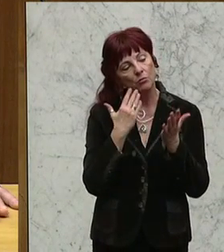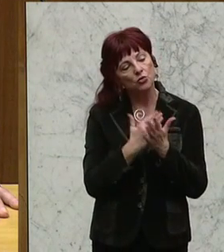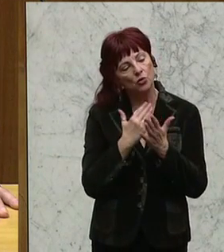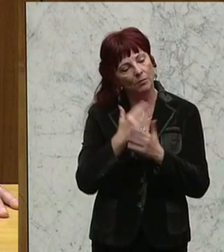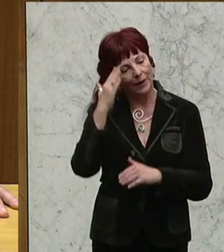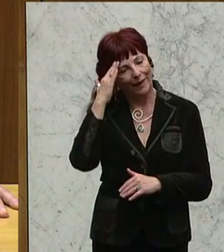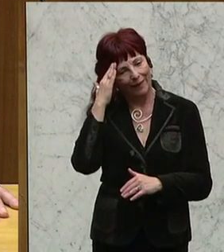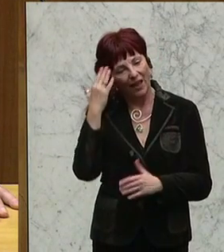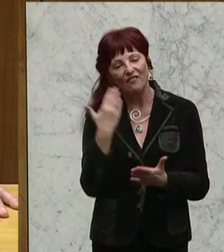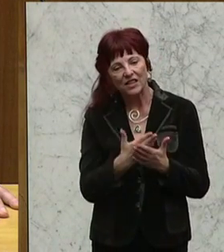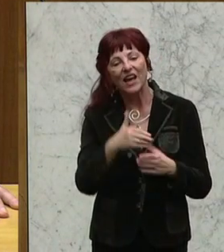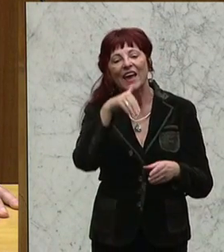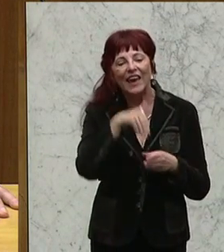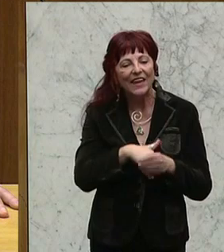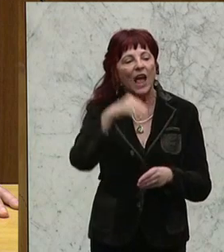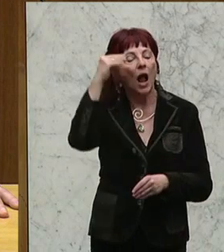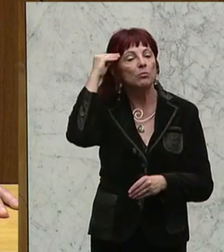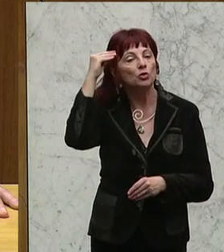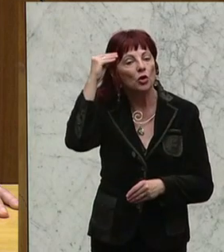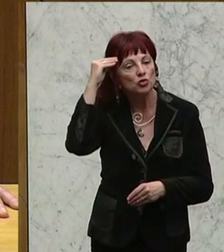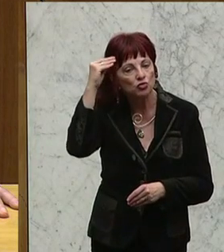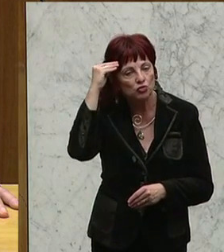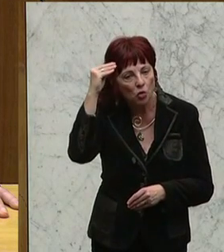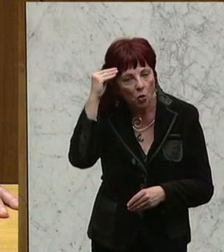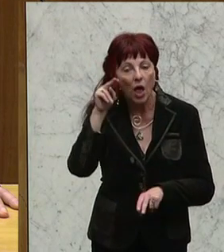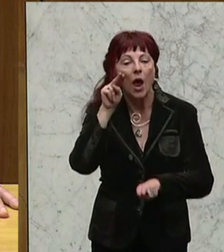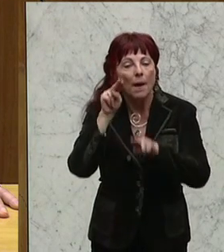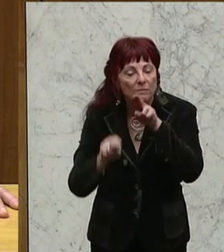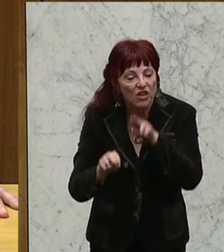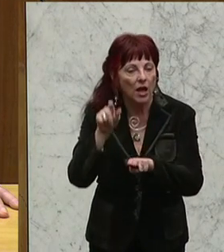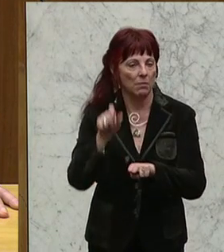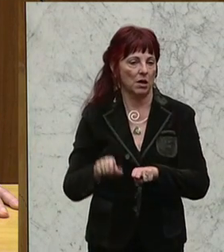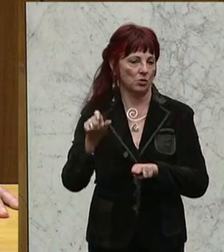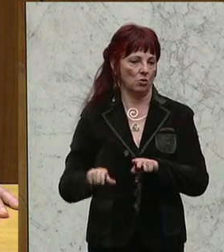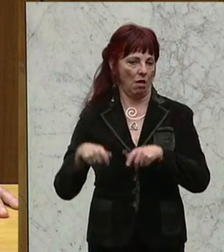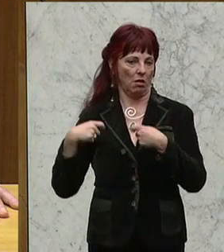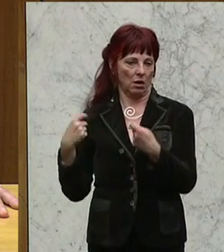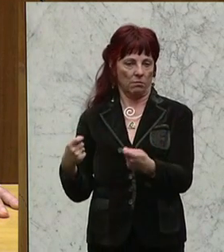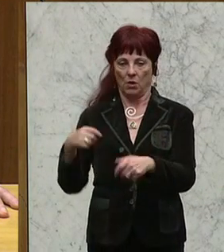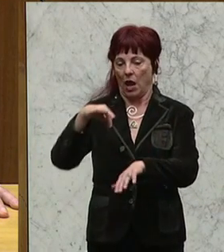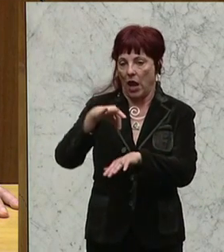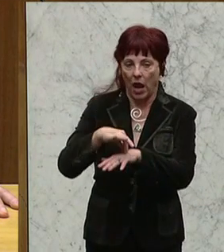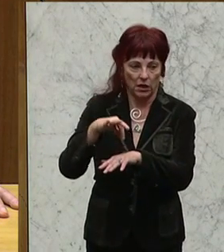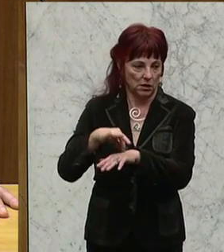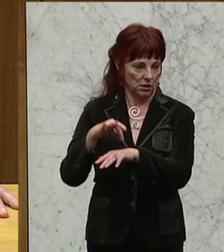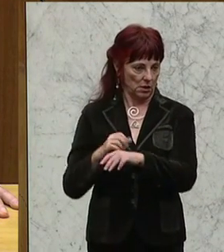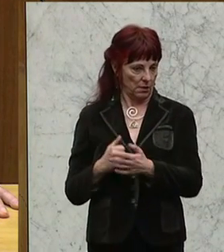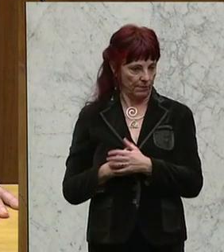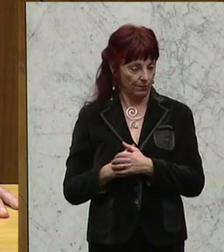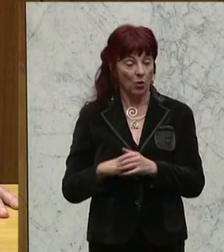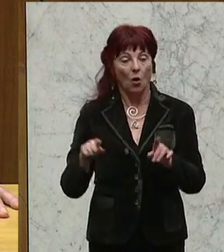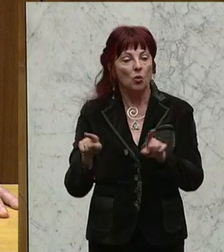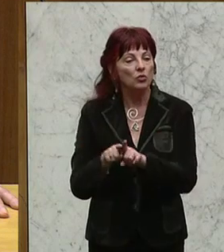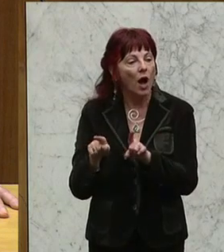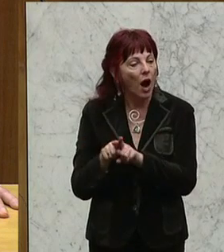School nursing also bereitstehendes präsentes Personal von Ärzten ÄrztInnen und vor allem durch